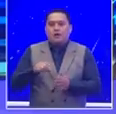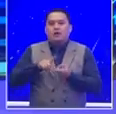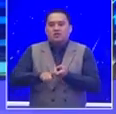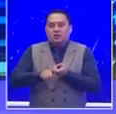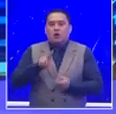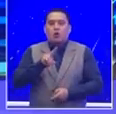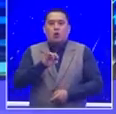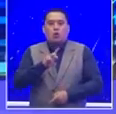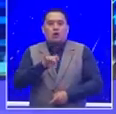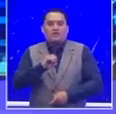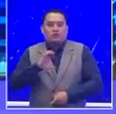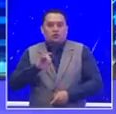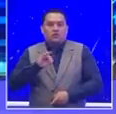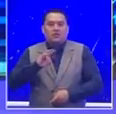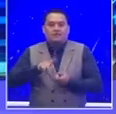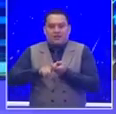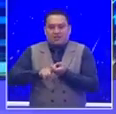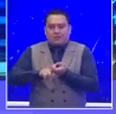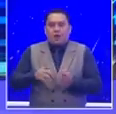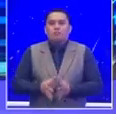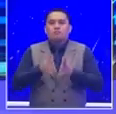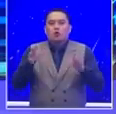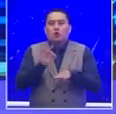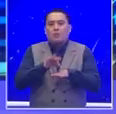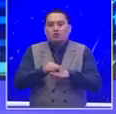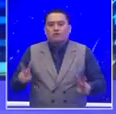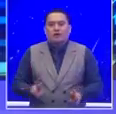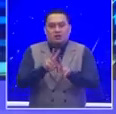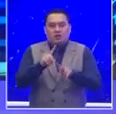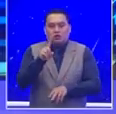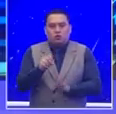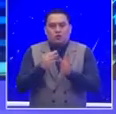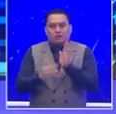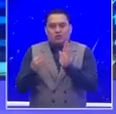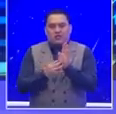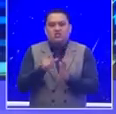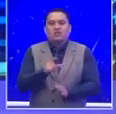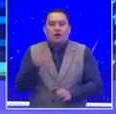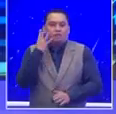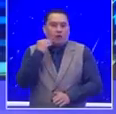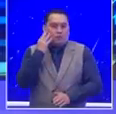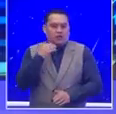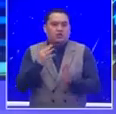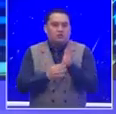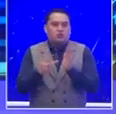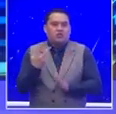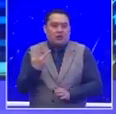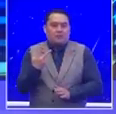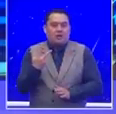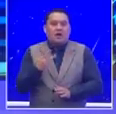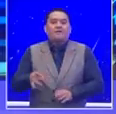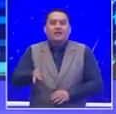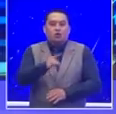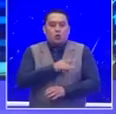заразившихся коронавирусной инфекцией. Больше всего болеющих в Нур-Султане – 199 человек, в Алматы – 93. Из